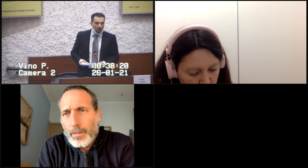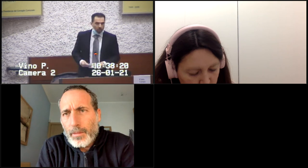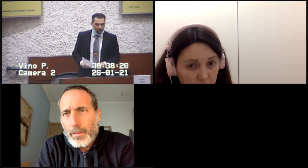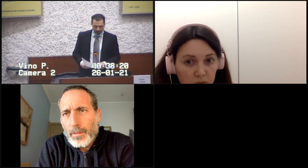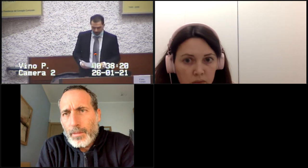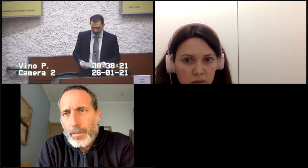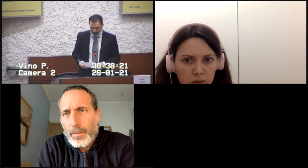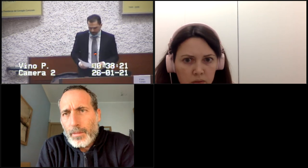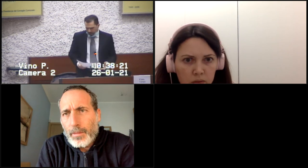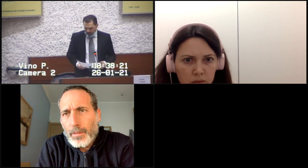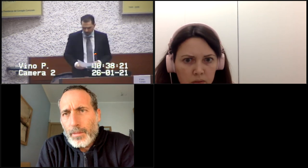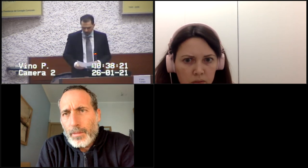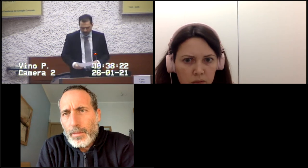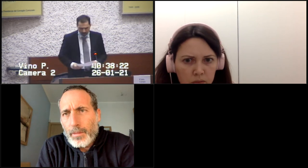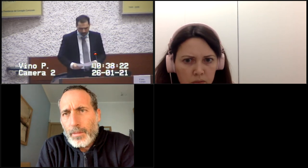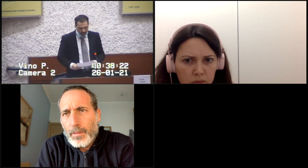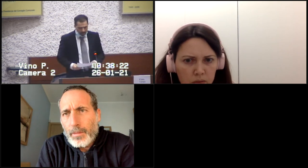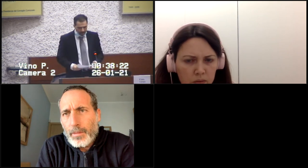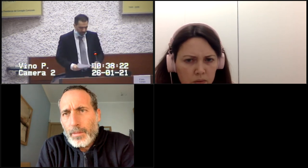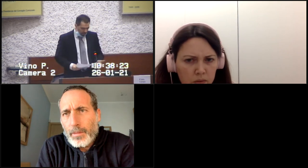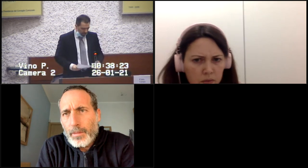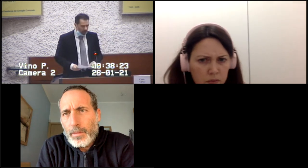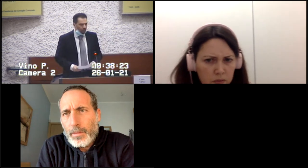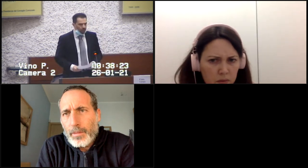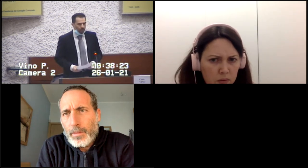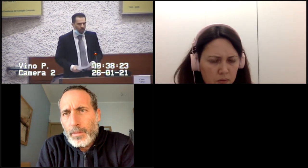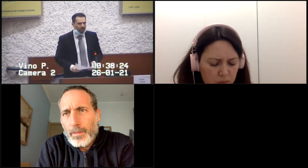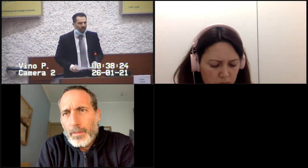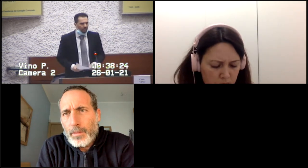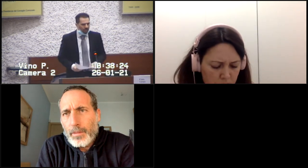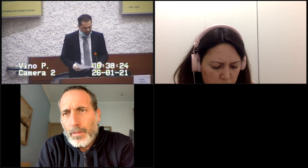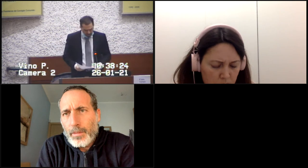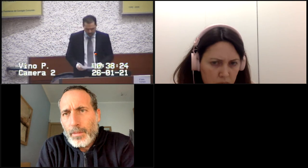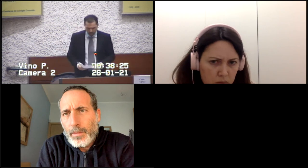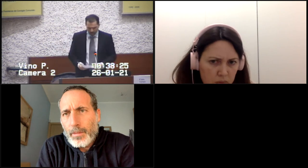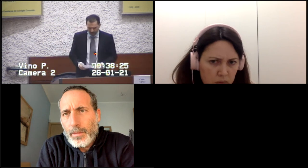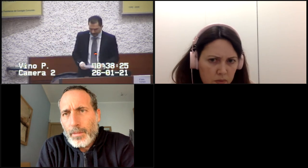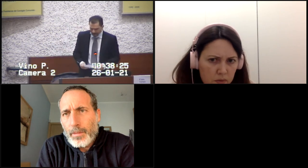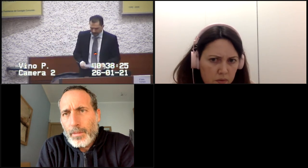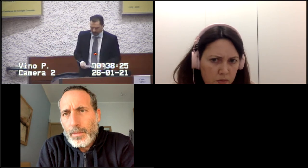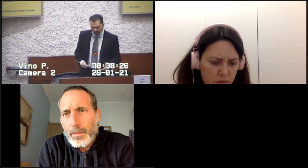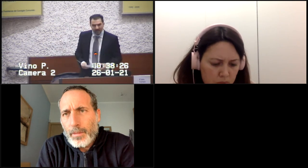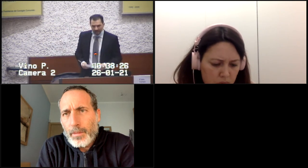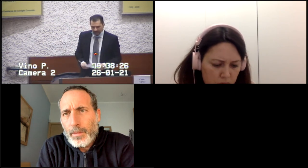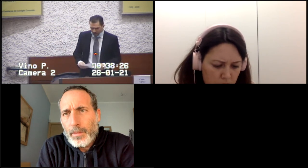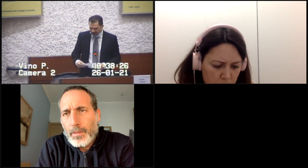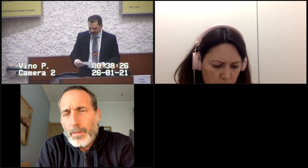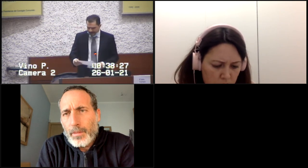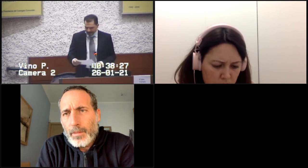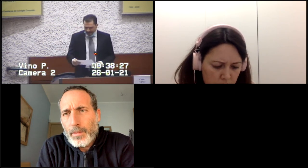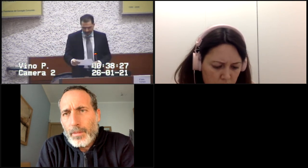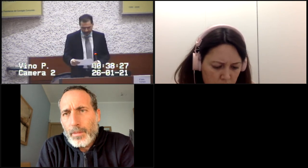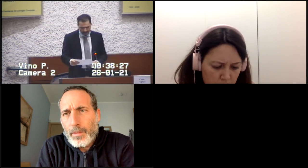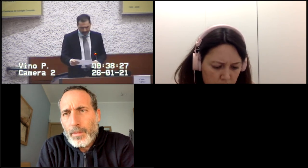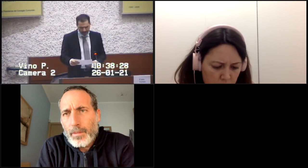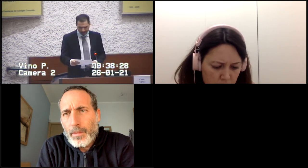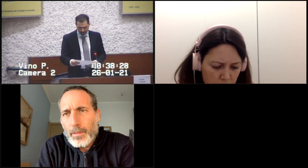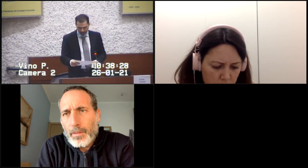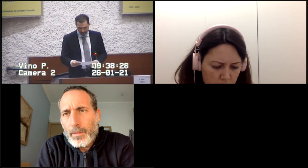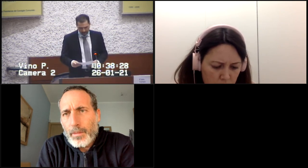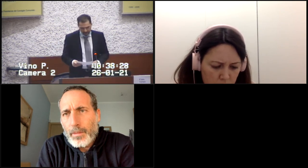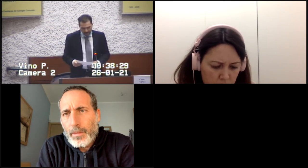Parere nostro, una scelta un po', forse userò una parola forte, vergognosa, che umilia la democrazia e